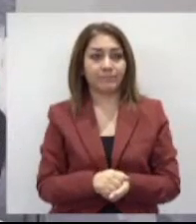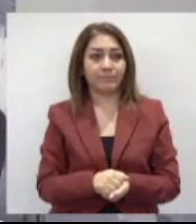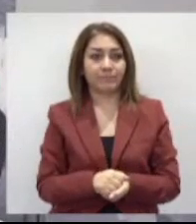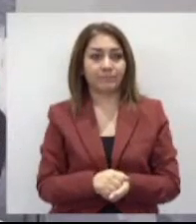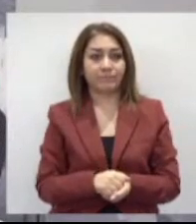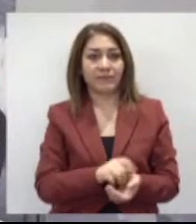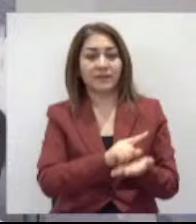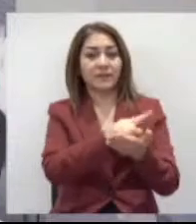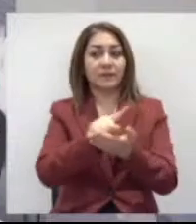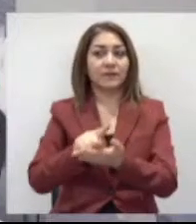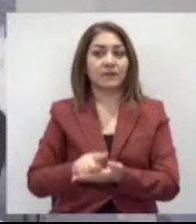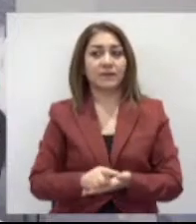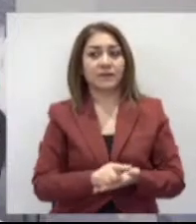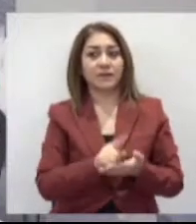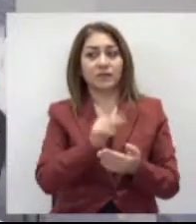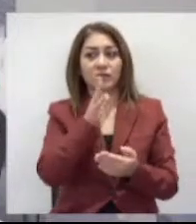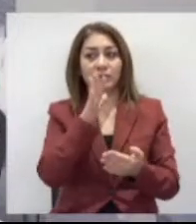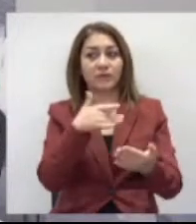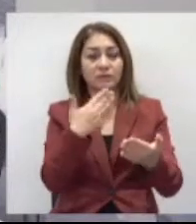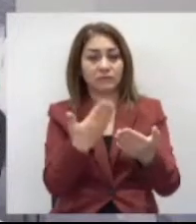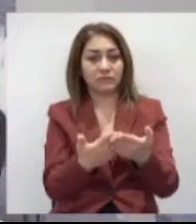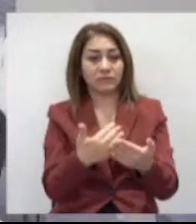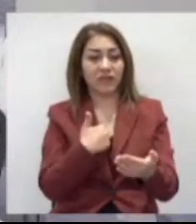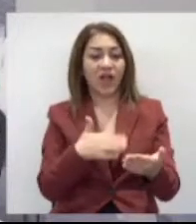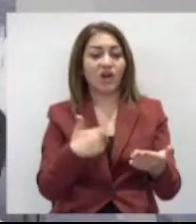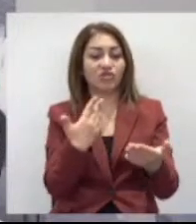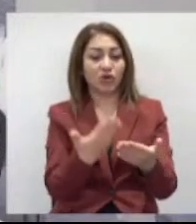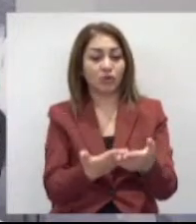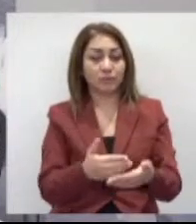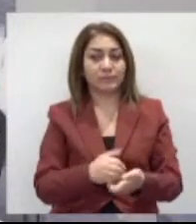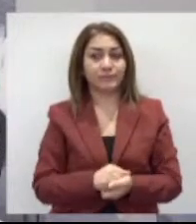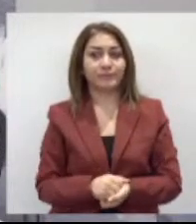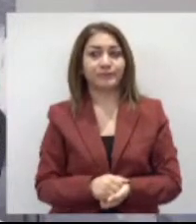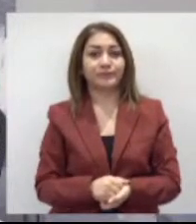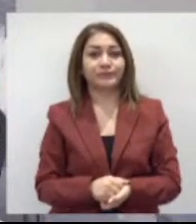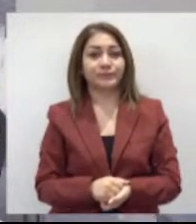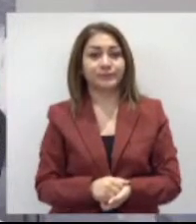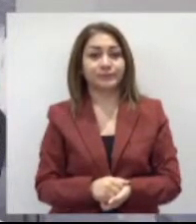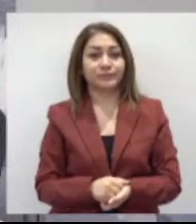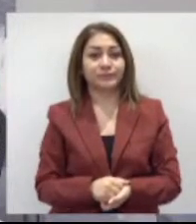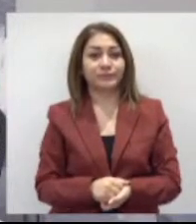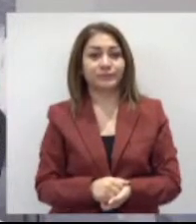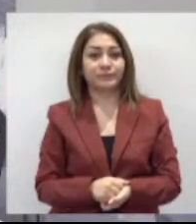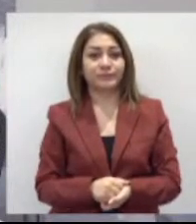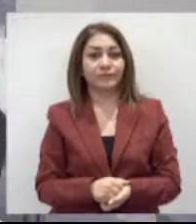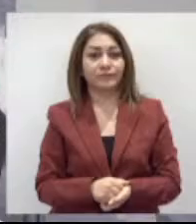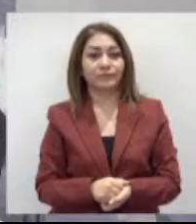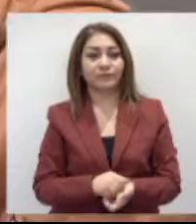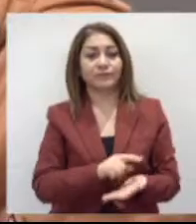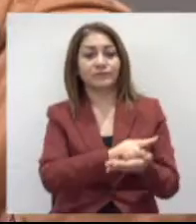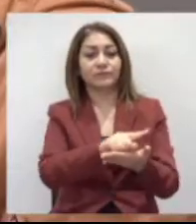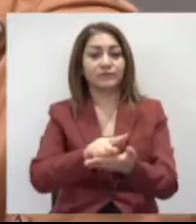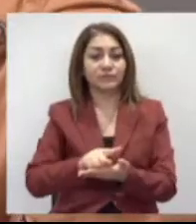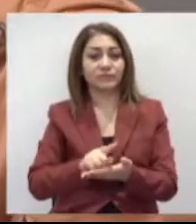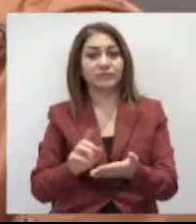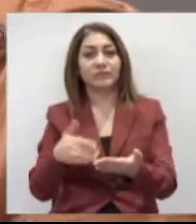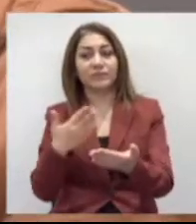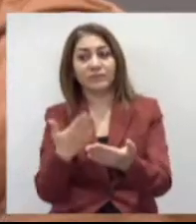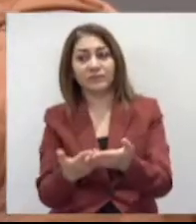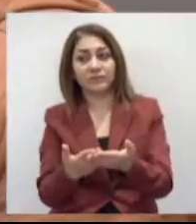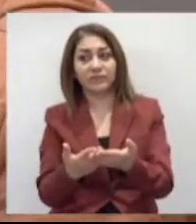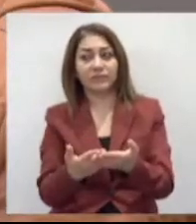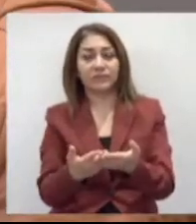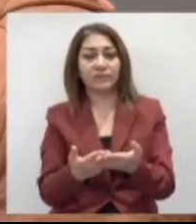քննարկման արդյունքում էս ներկայացել, հիմա ոչ թե ես առաջարկեմ, որ քննարկվի, այլ առաջարկություններ եմ ներկայացնում հետո ներառելու համար,